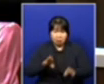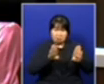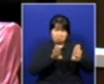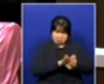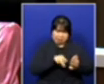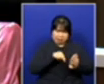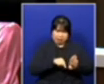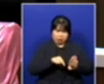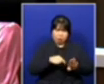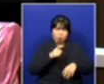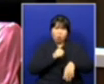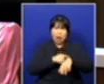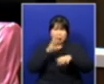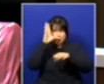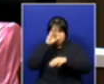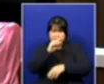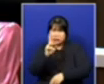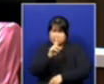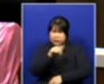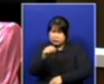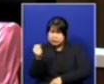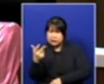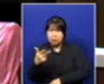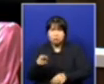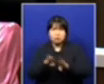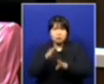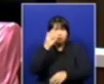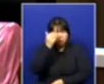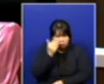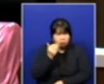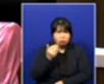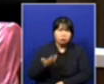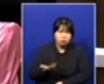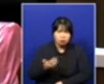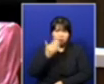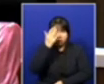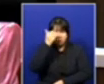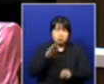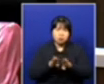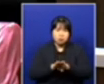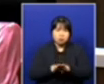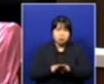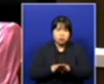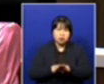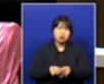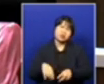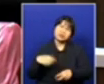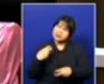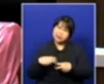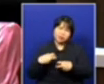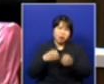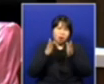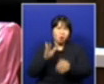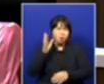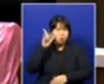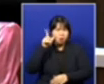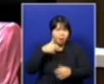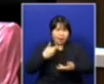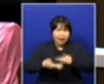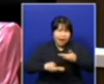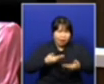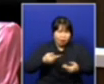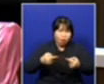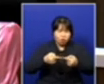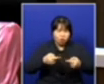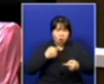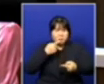เที่ยงคืนถึงตี3ยุบปิดทําไมอ่ะ3ชั่วโมงถามจริงเหรอปิดทําไมลำบากพ่อค้าแม่ขายที่ตลาดปากคลองตลา